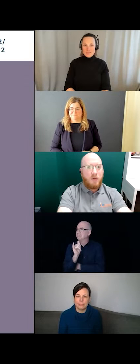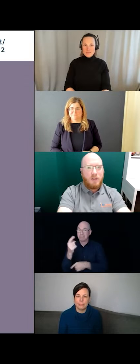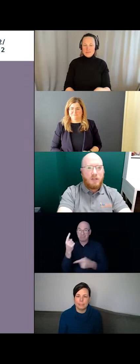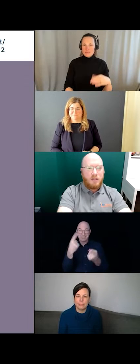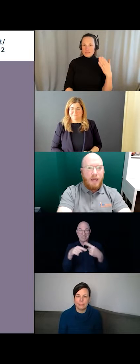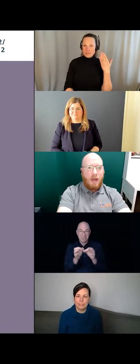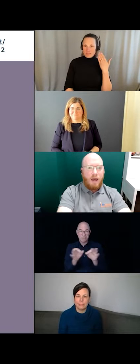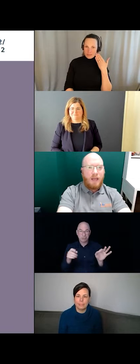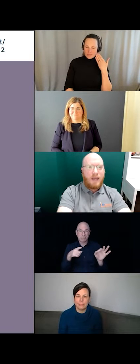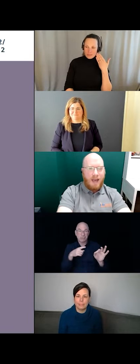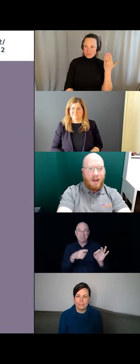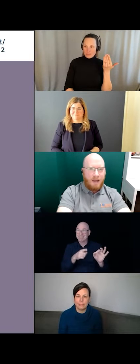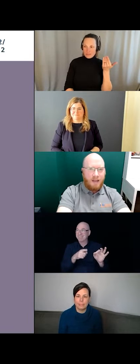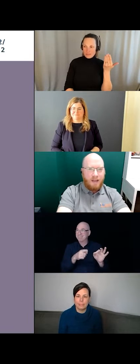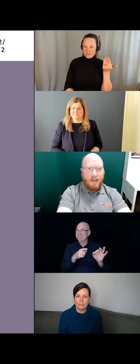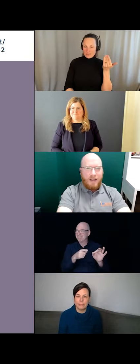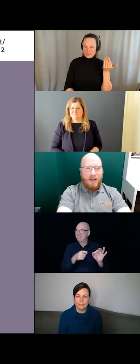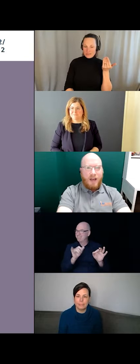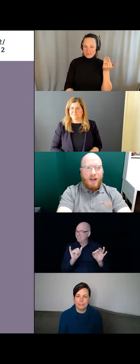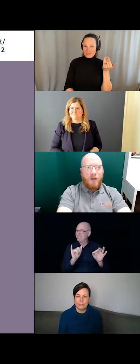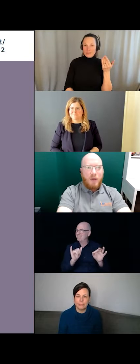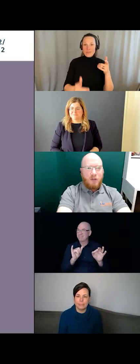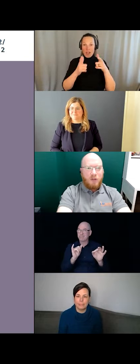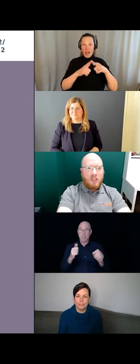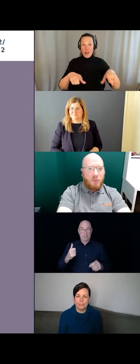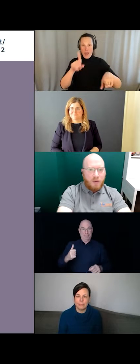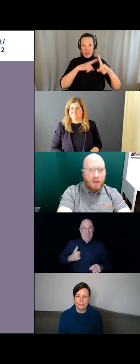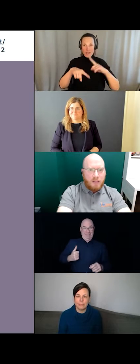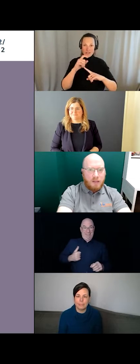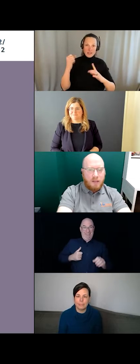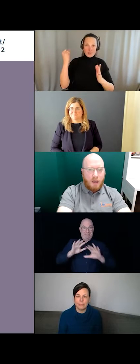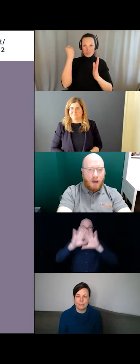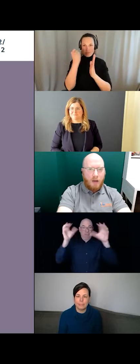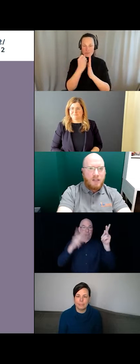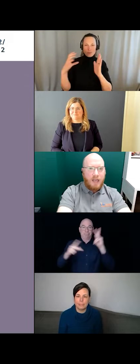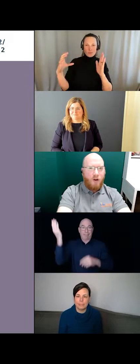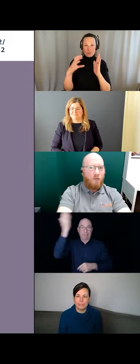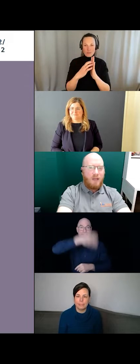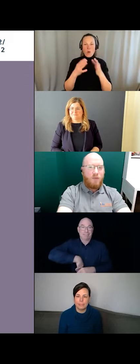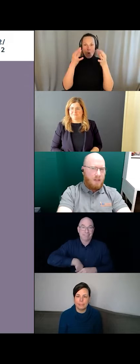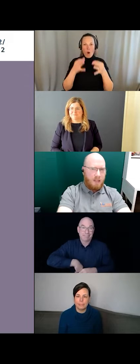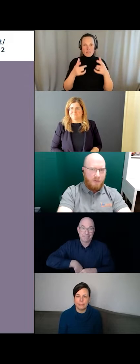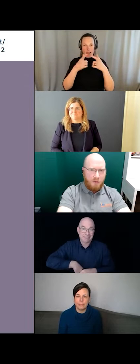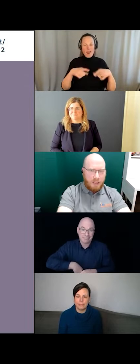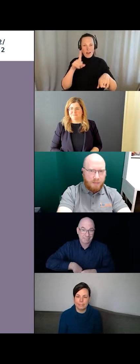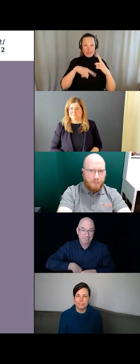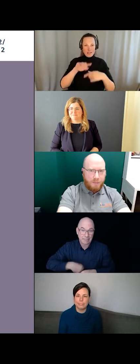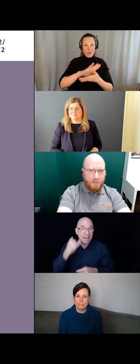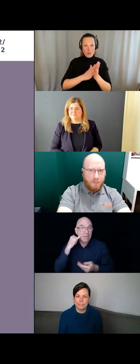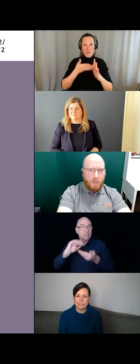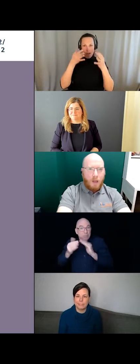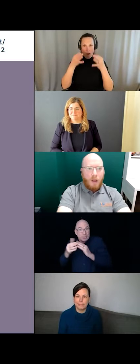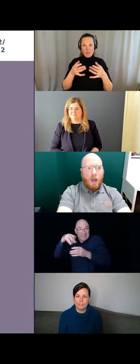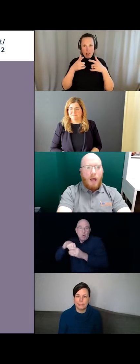et de reconnaître que le langage des signes était un de ces langages au Canada qui a permis que les